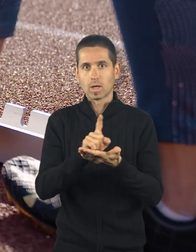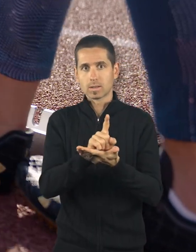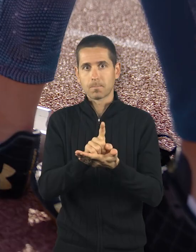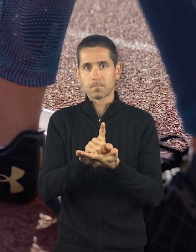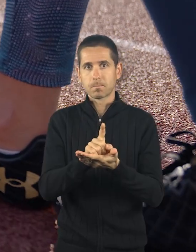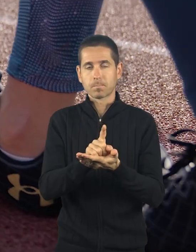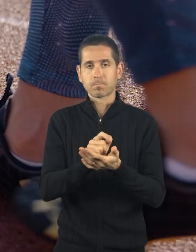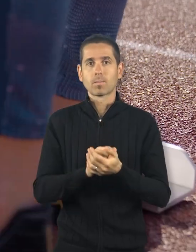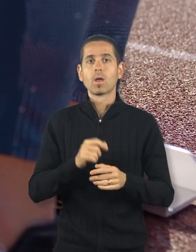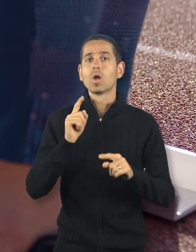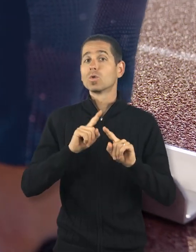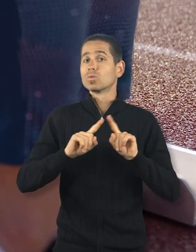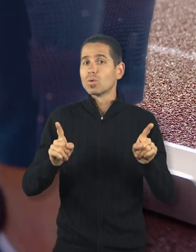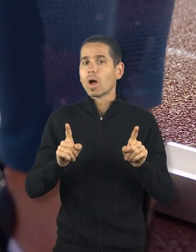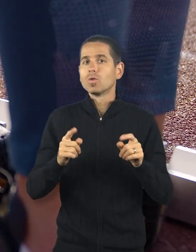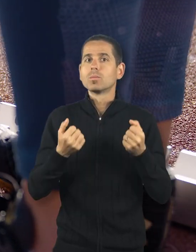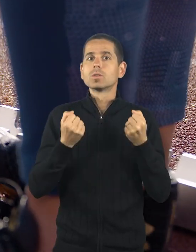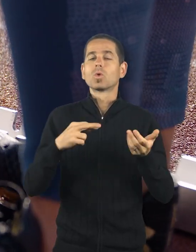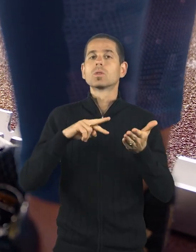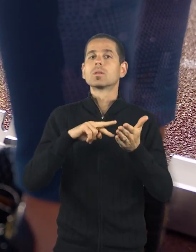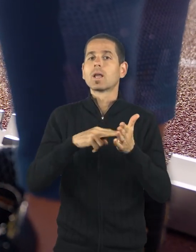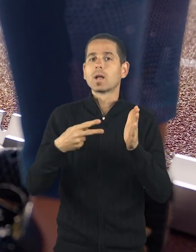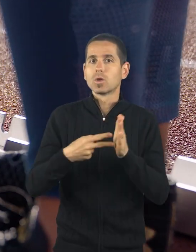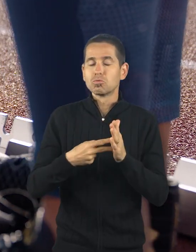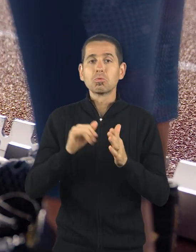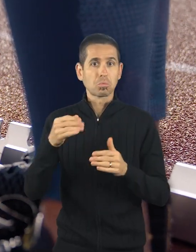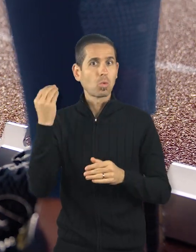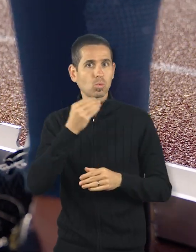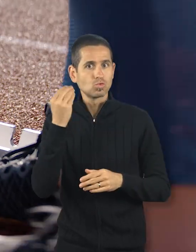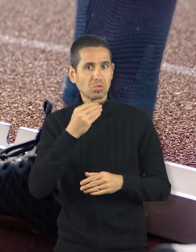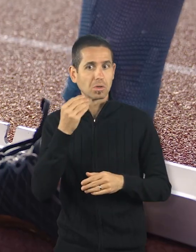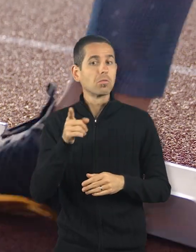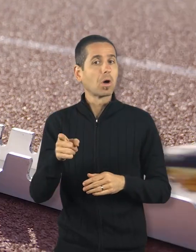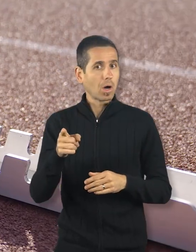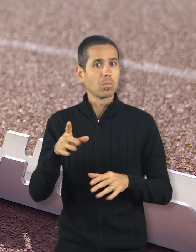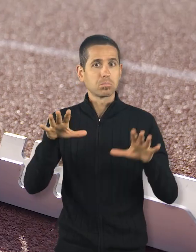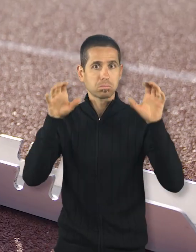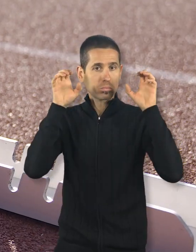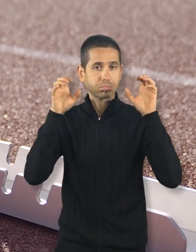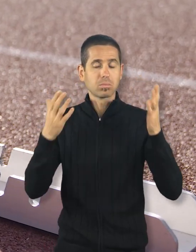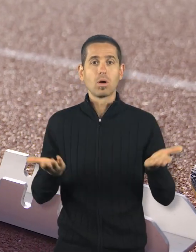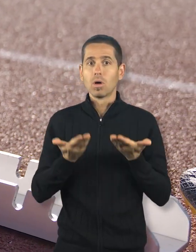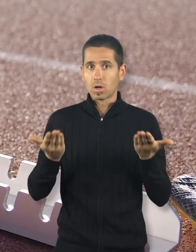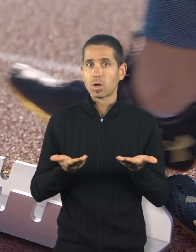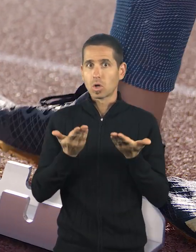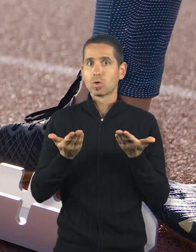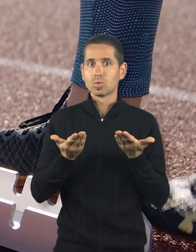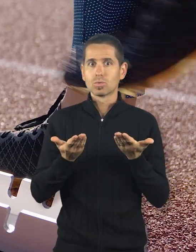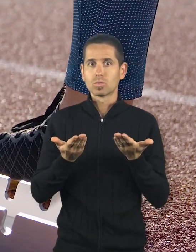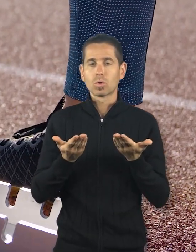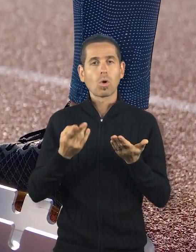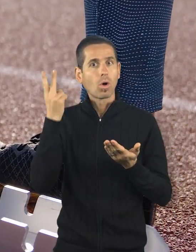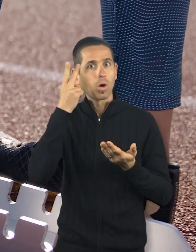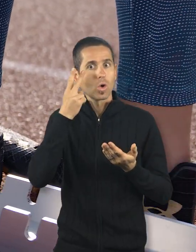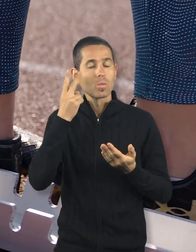veliko več časa. Drugače zelo tehnično učljiva, zelo hitro pogrunta, kako je kaj treba